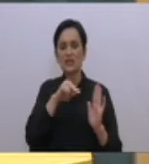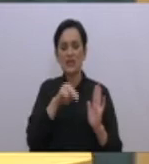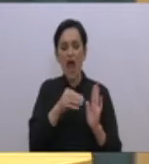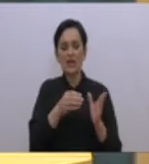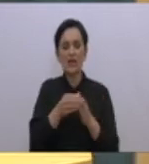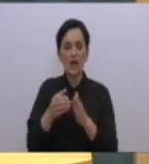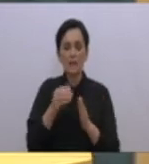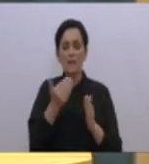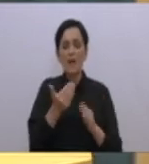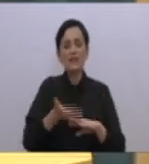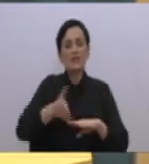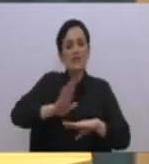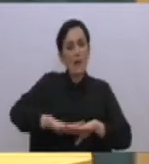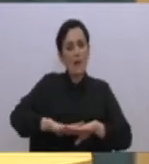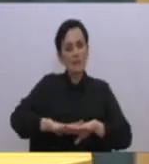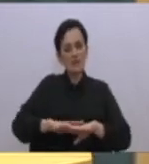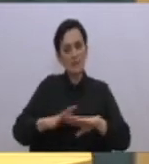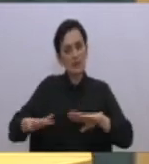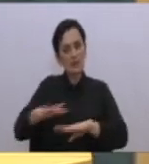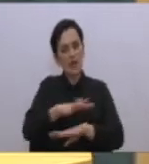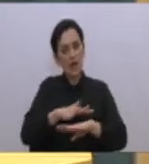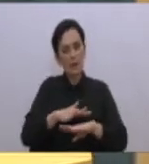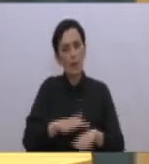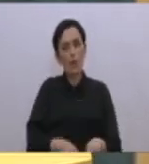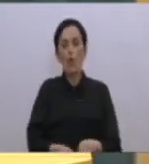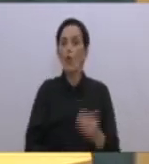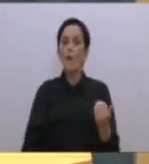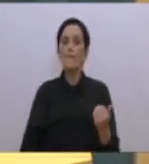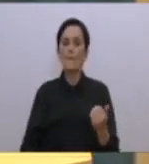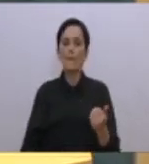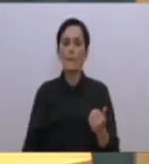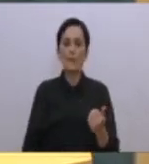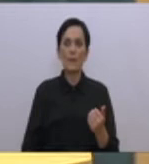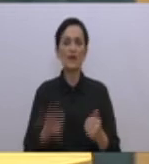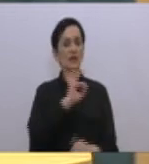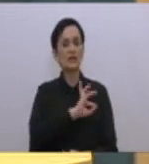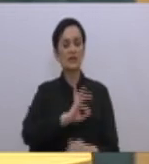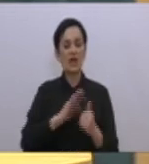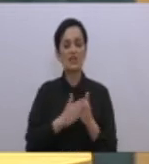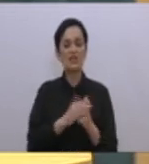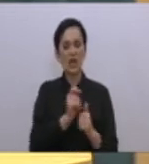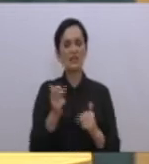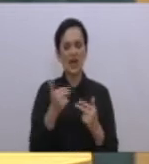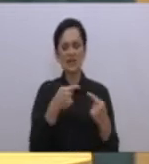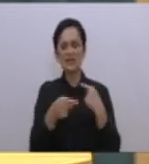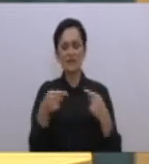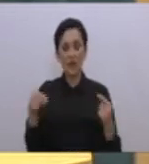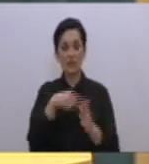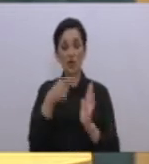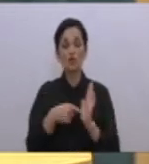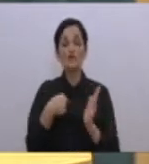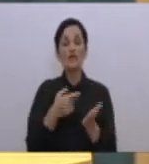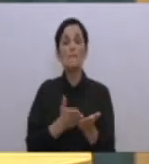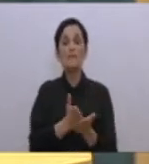მათი დამამძიმებელ გარემოებებზე, მათი ჩადენისას გამოსაყენებელ სასჯელებსა და სხვა საკითხებზე. ჩვენი